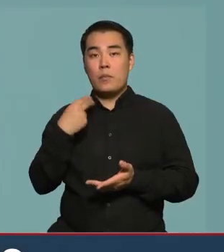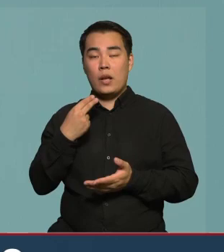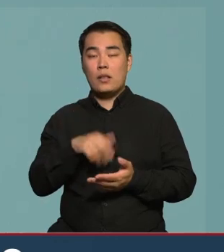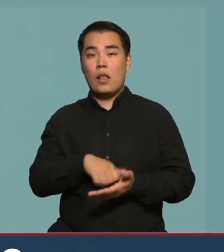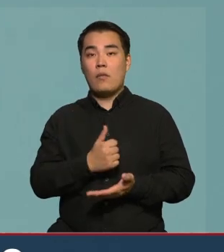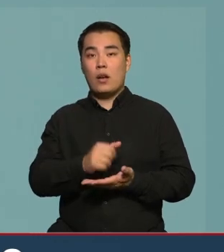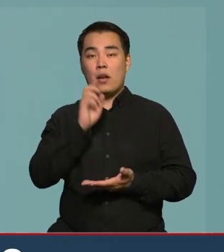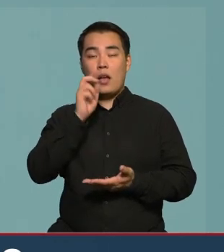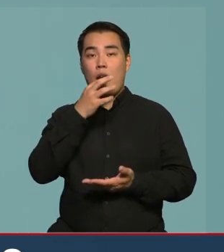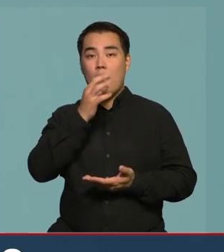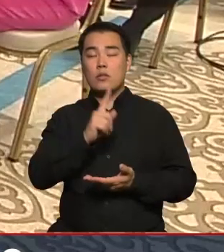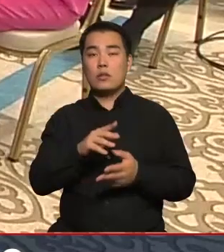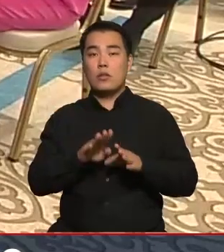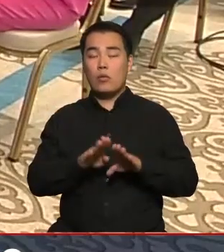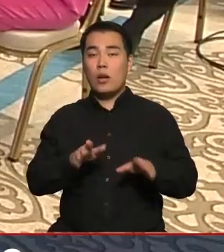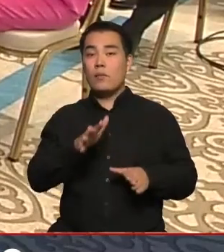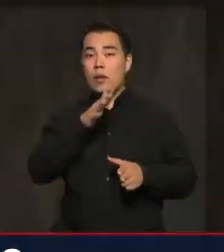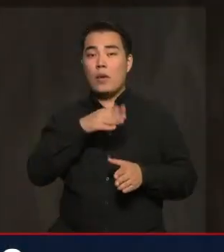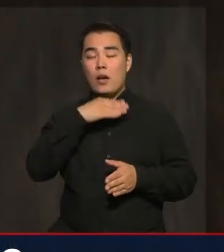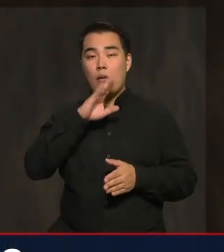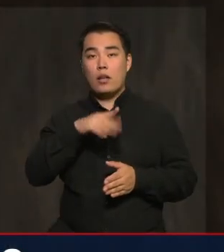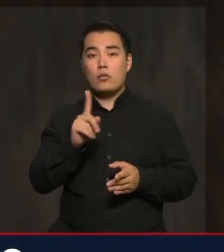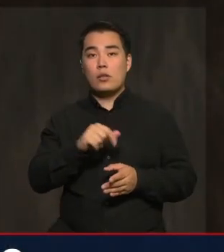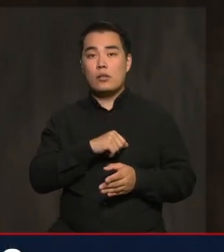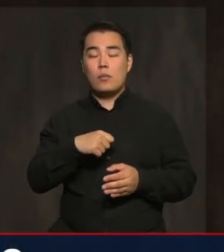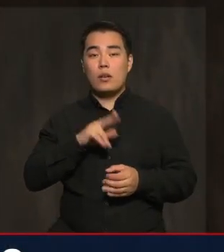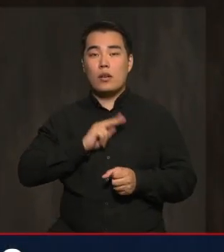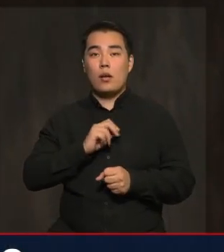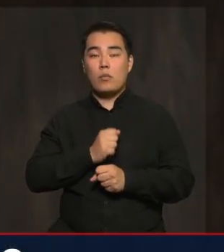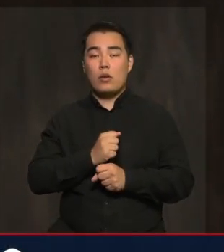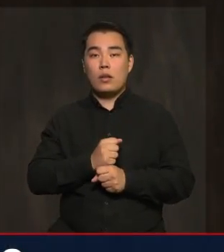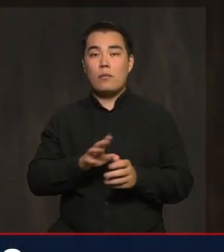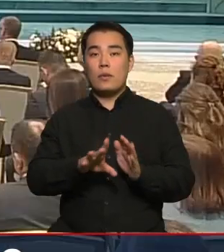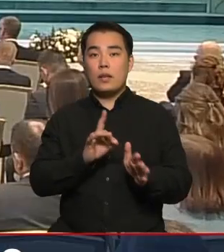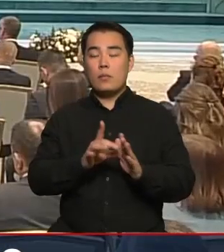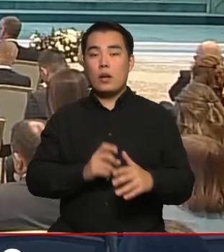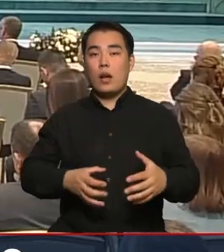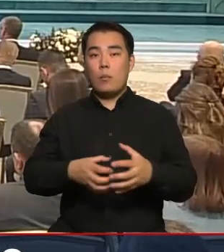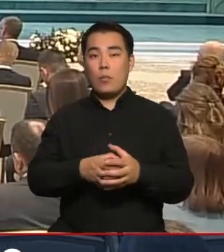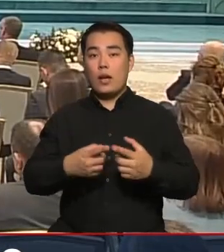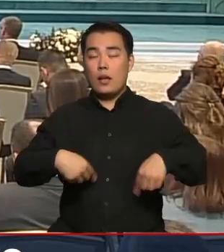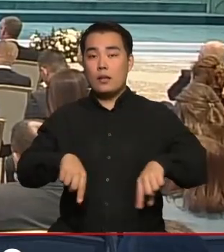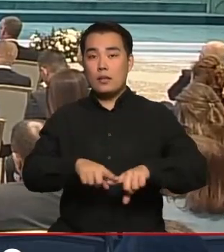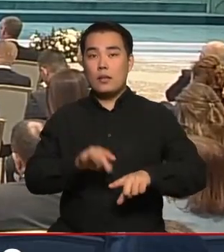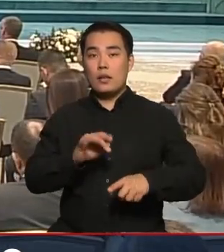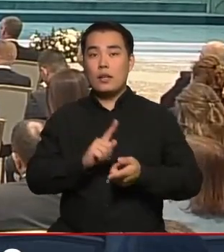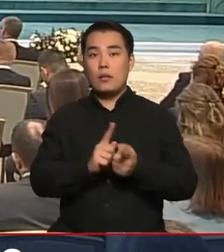отметил Что именно такой срок достаточен для осуществления предвыборной кампании и реформ